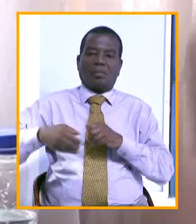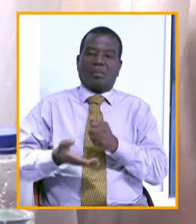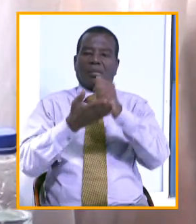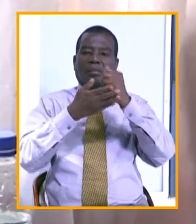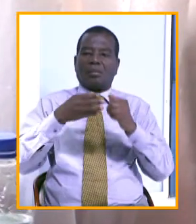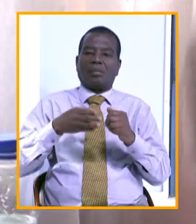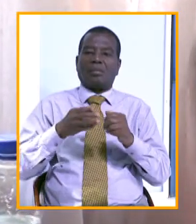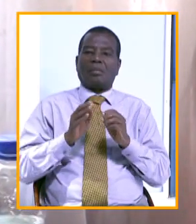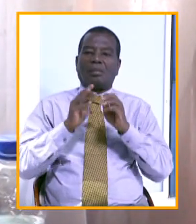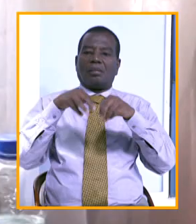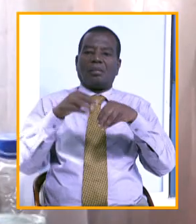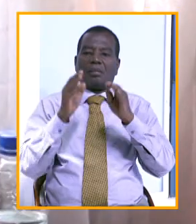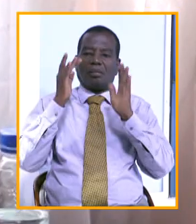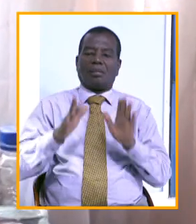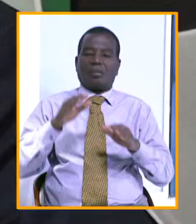pas